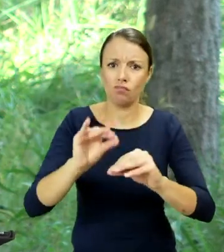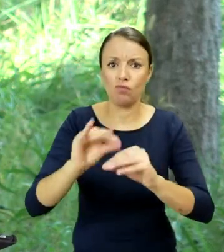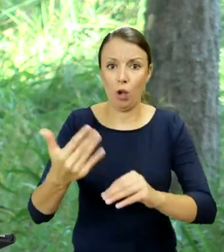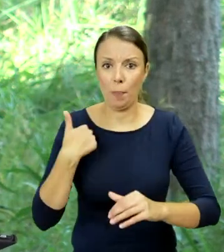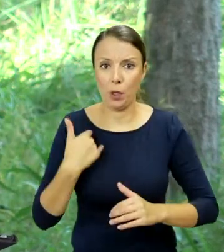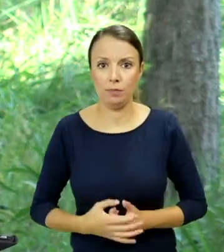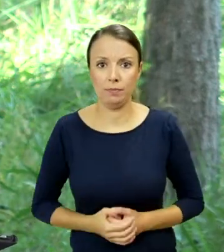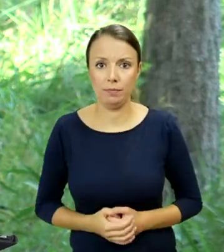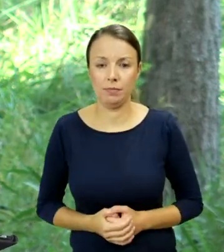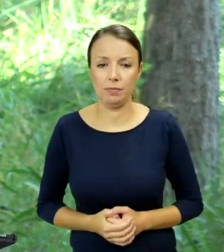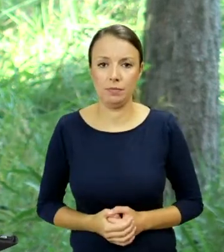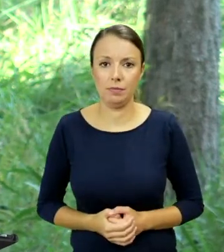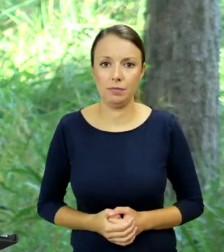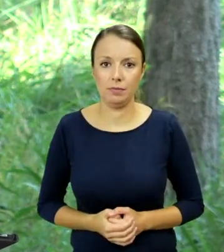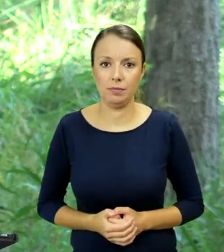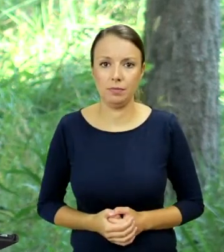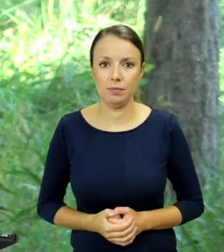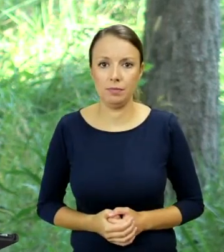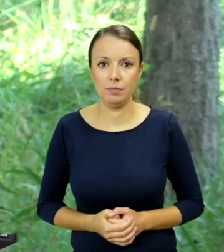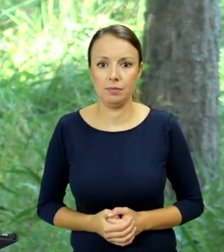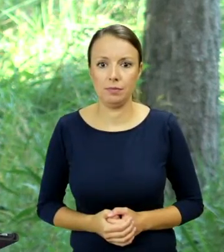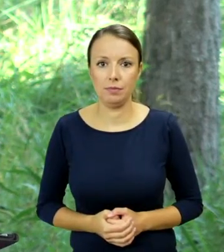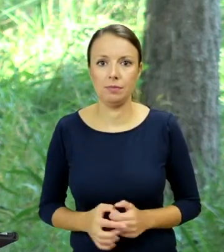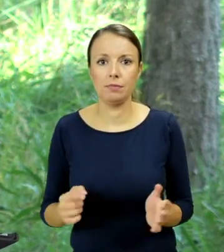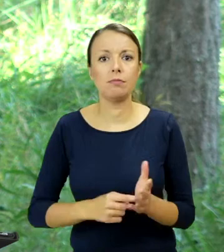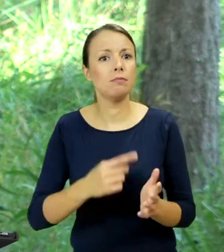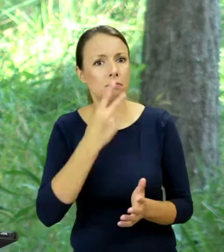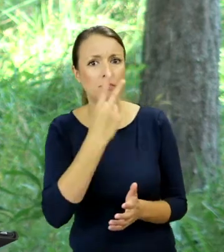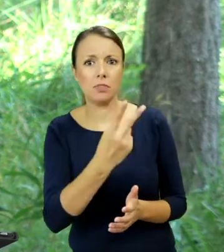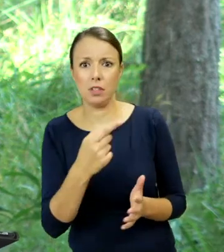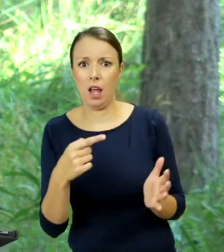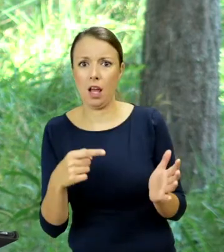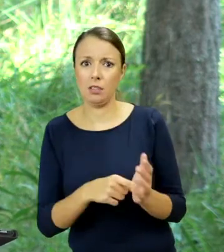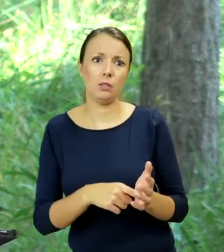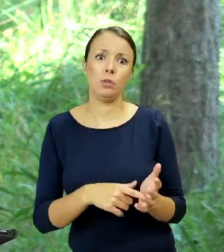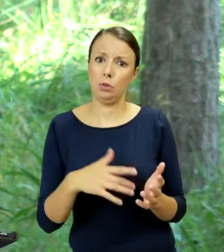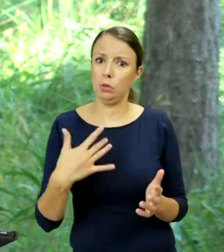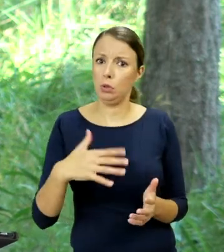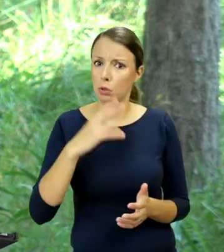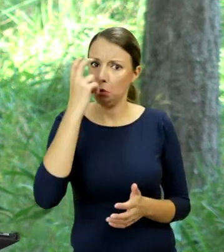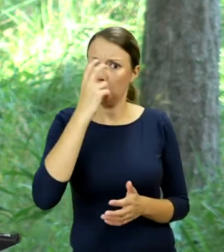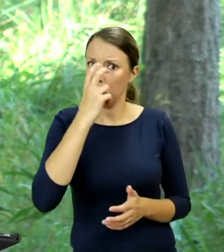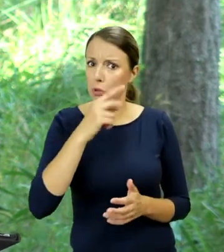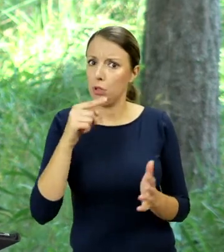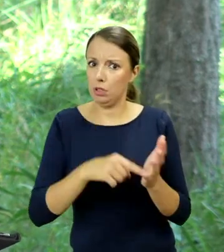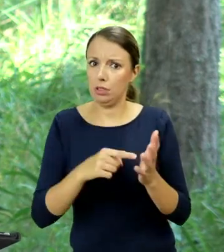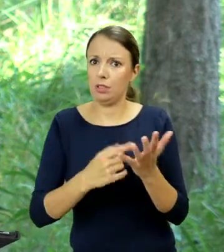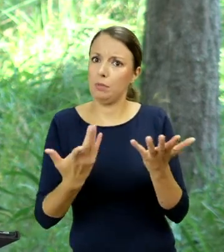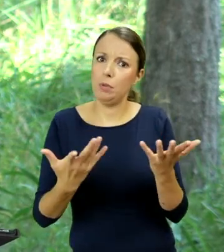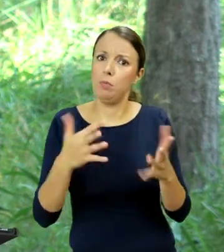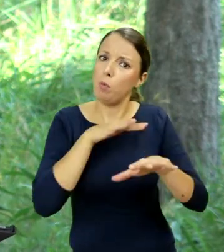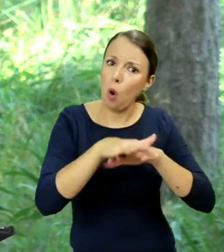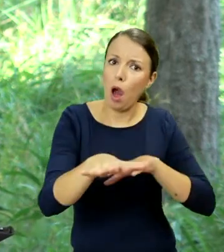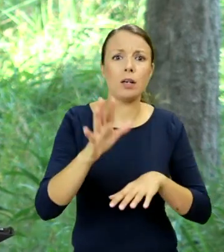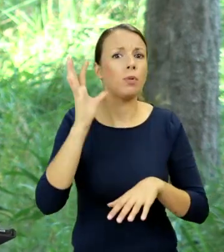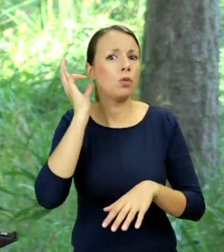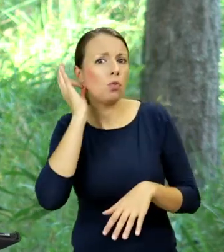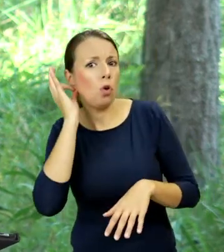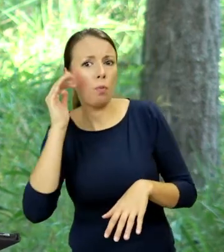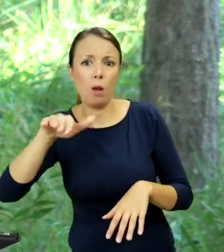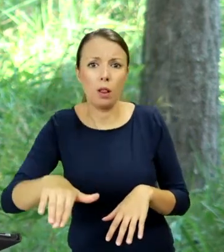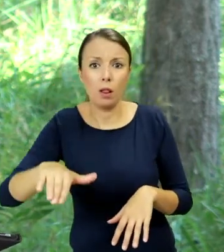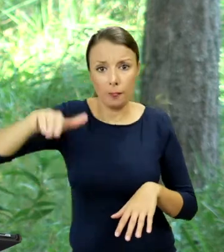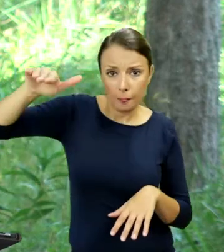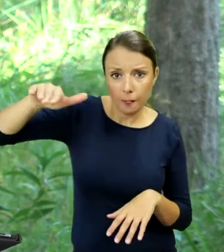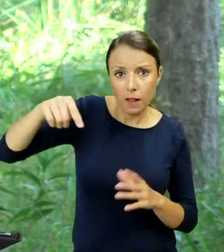ten fenomen zaangażowania dziewcząt i kobiet i to takiego właśnie bardzo fachowego